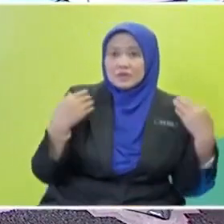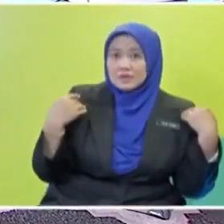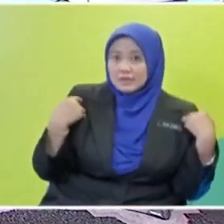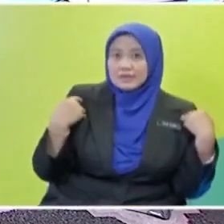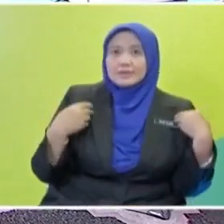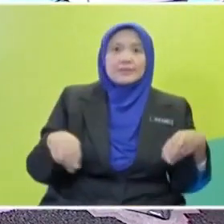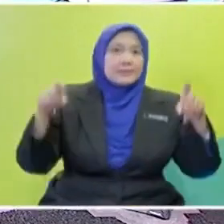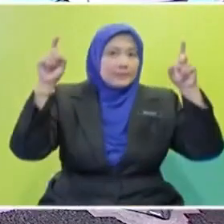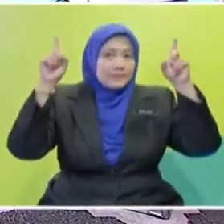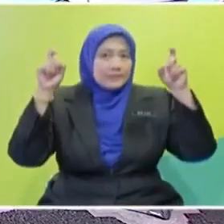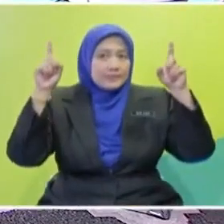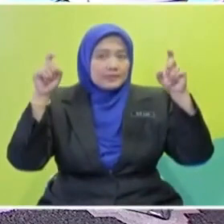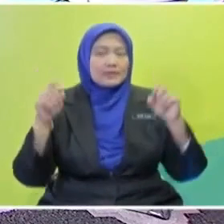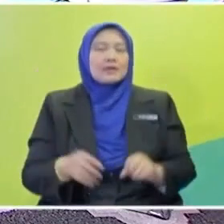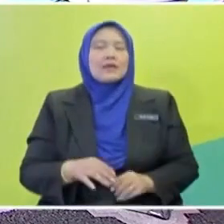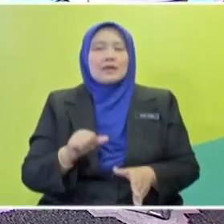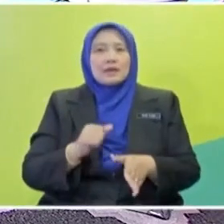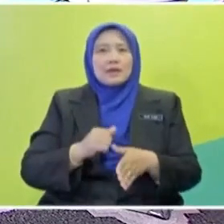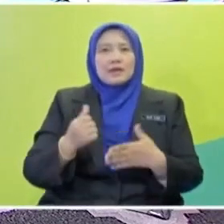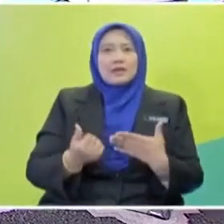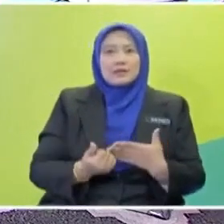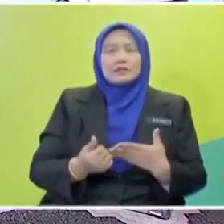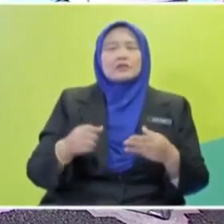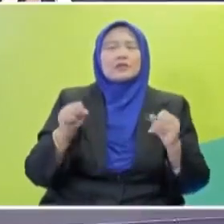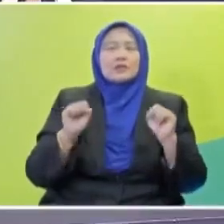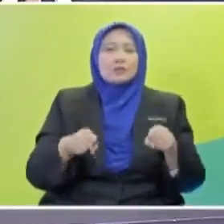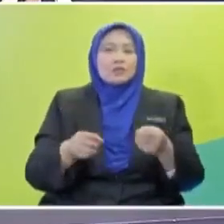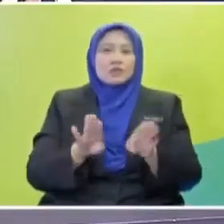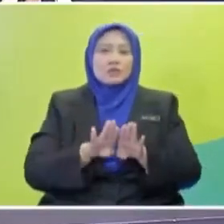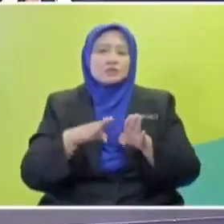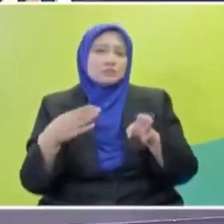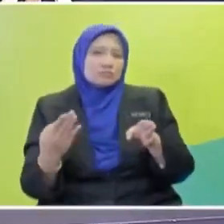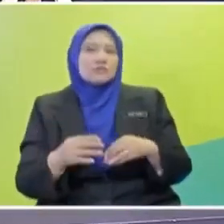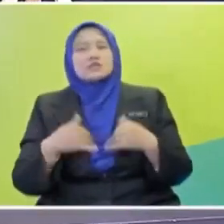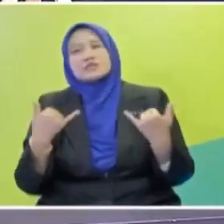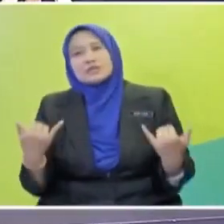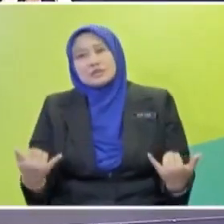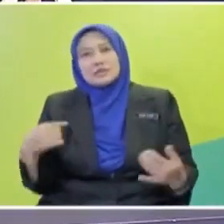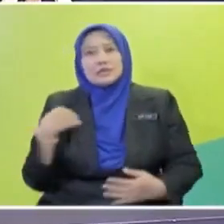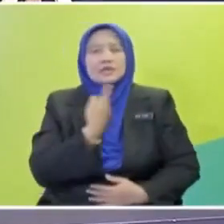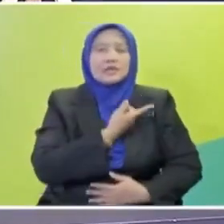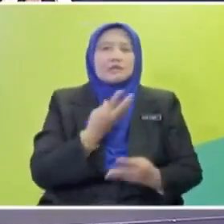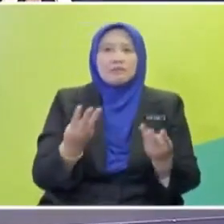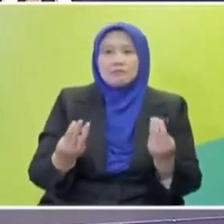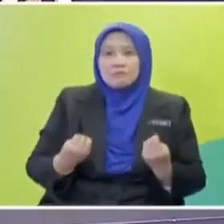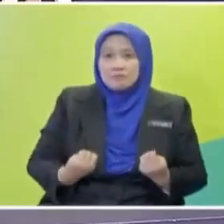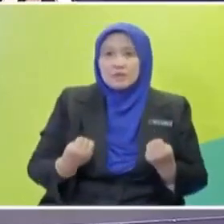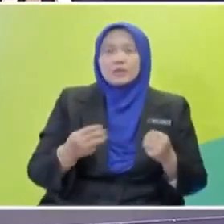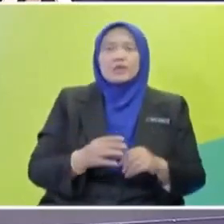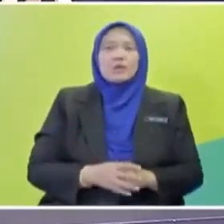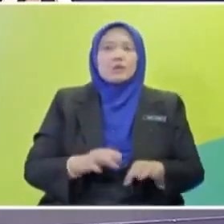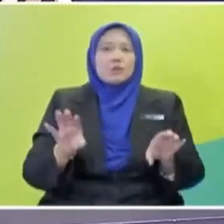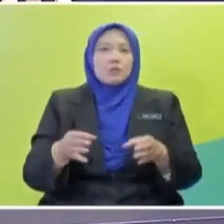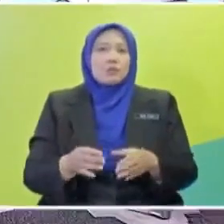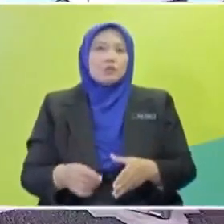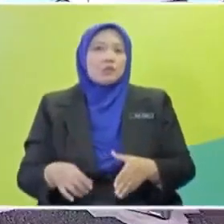ataupun murid boleh terbuka. Macam contoh tema, hari ni saya rasa kita buat gelang kunci bentuk makanan. Sebab hari ni Syafiqah